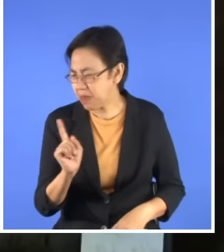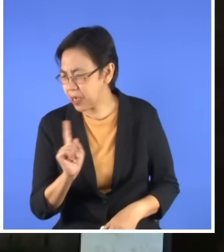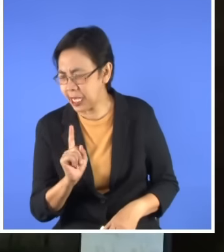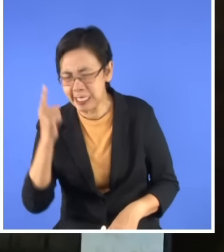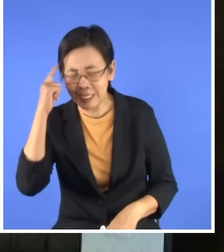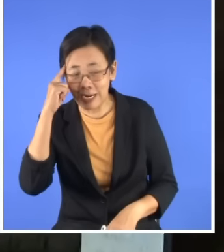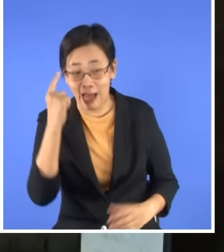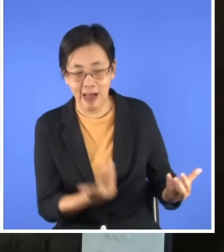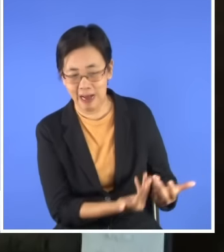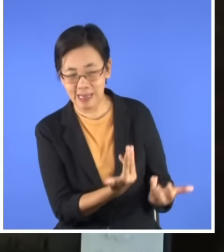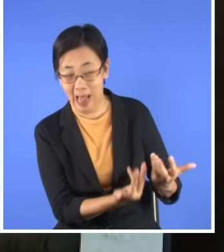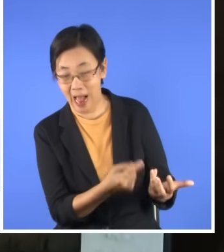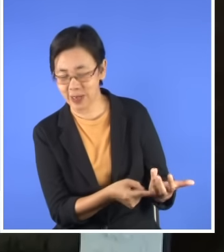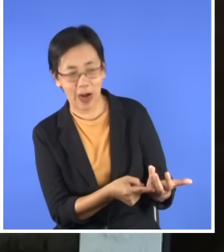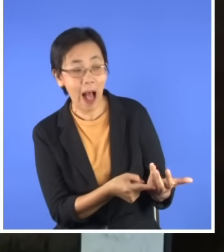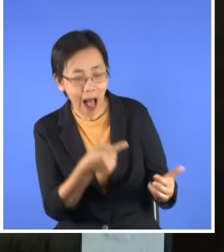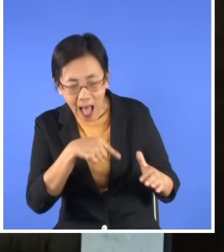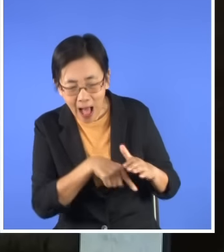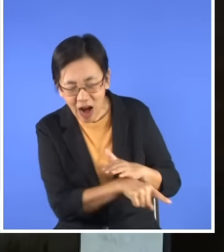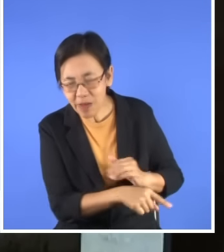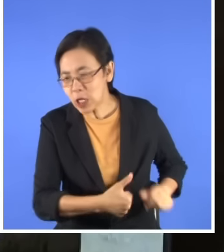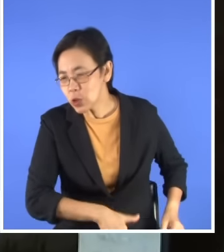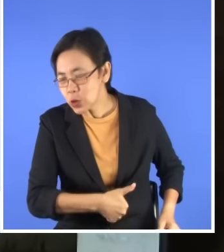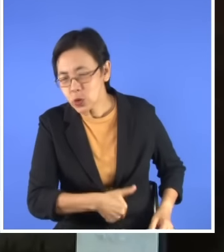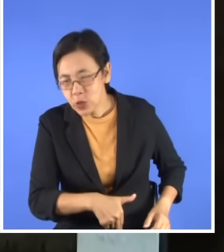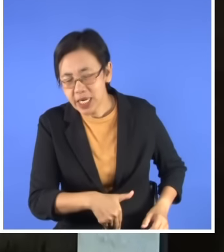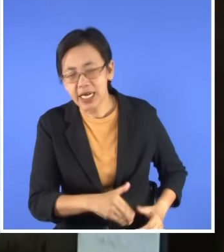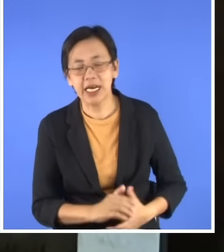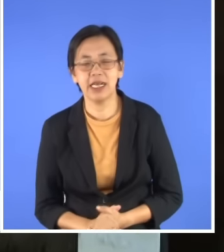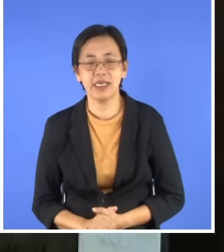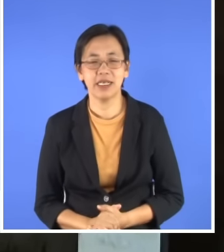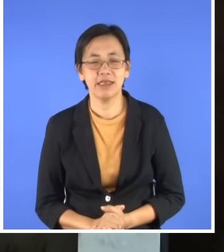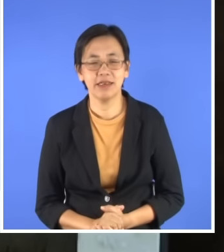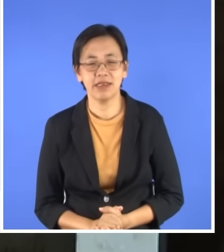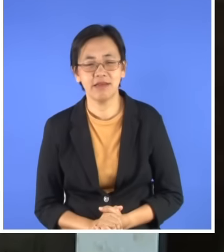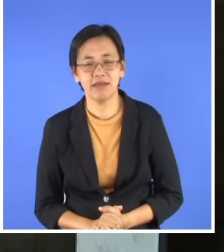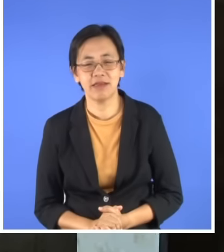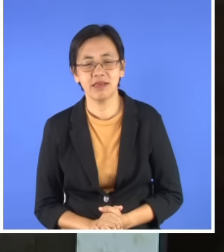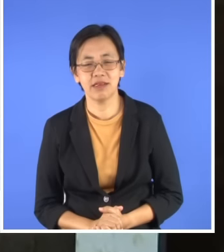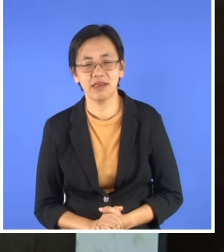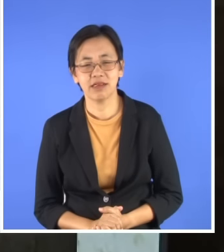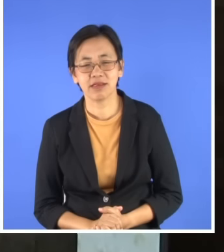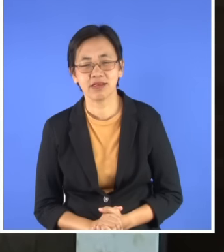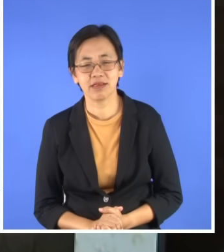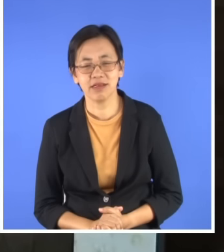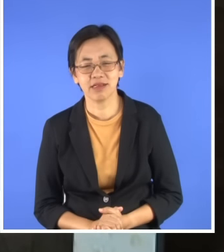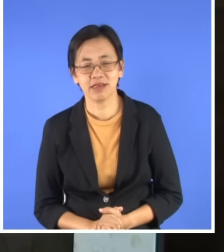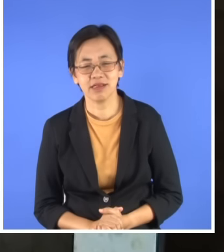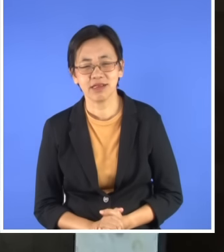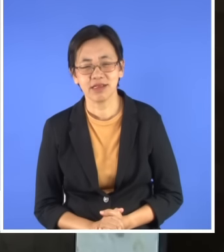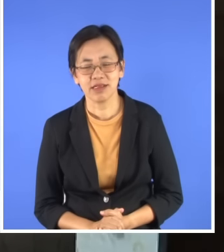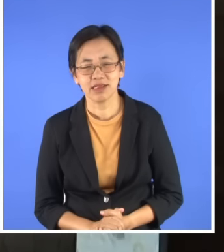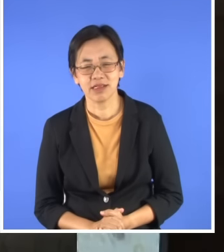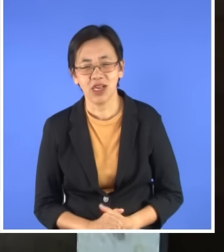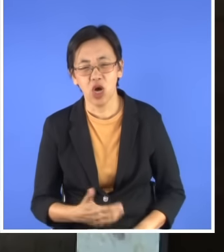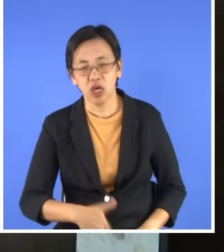เฉพาะหน้าไปก่อนโดยที่จะไปปลดทุกข์นะคะปลดเบานะคะ